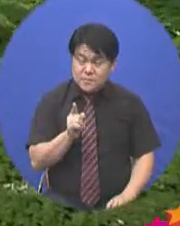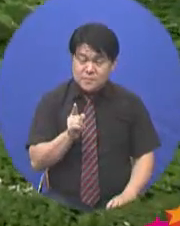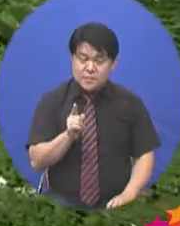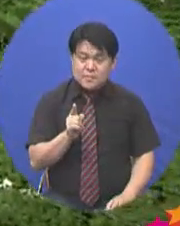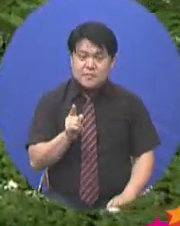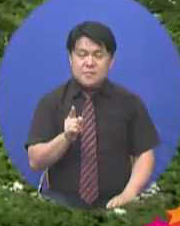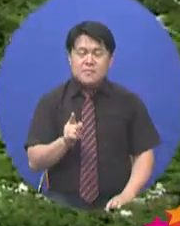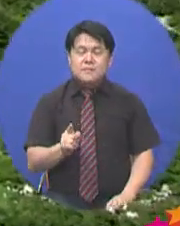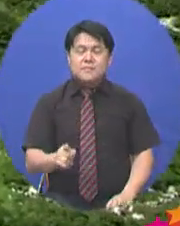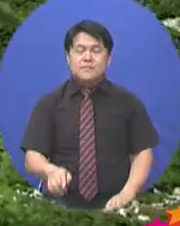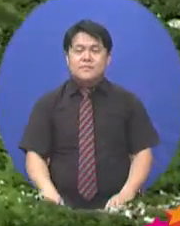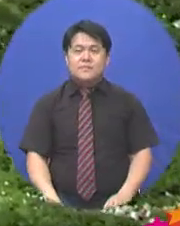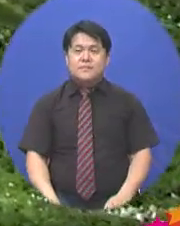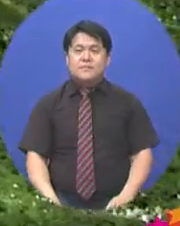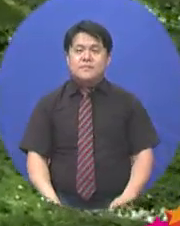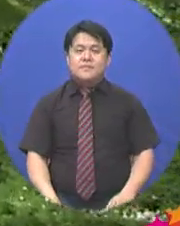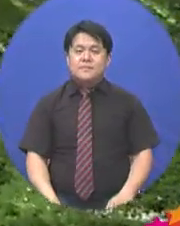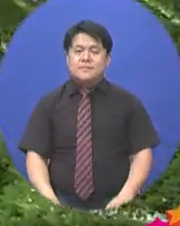가느냐